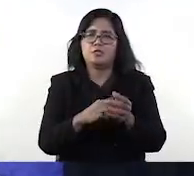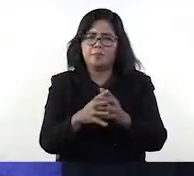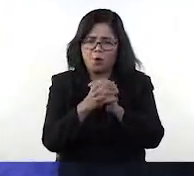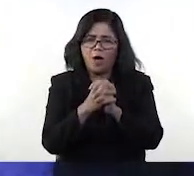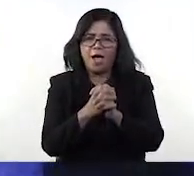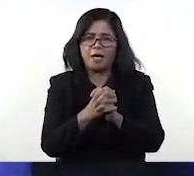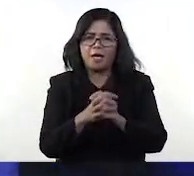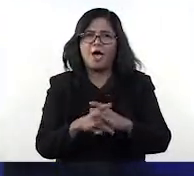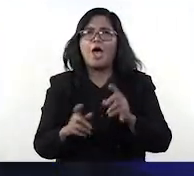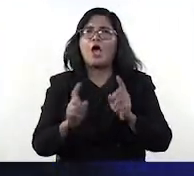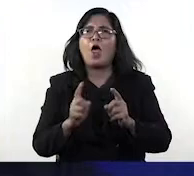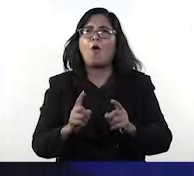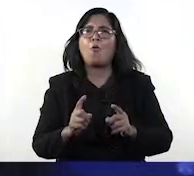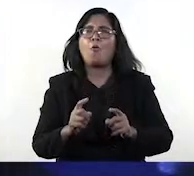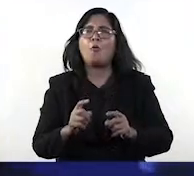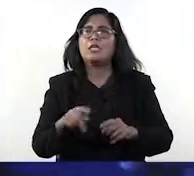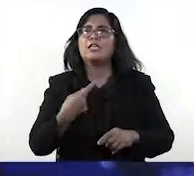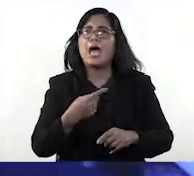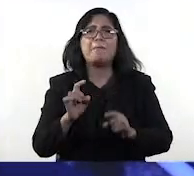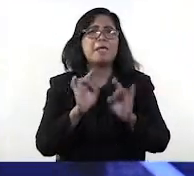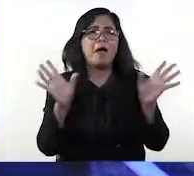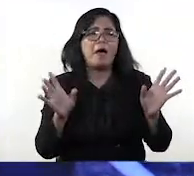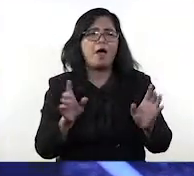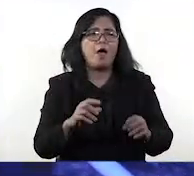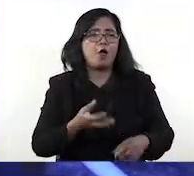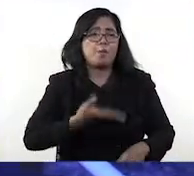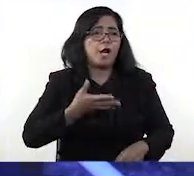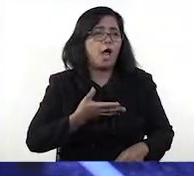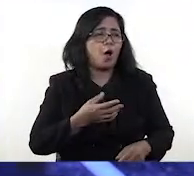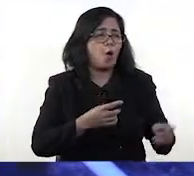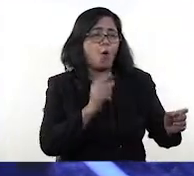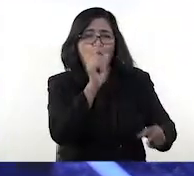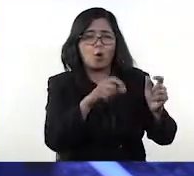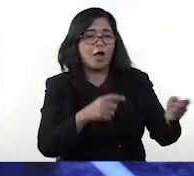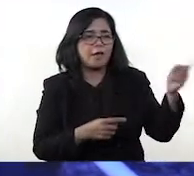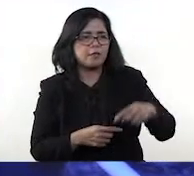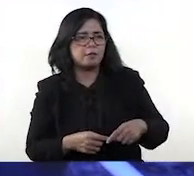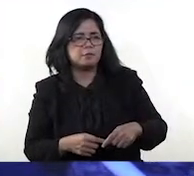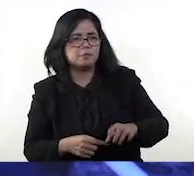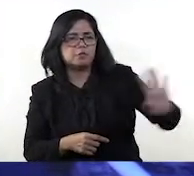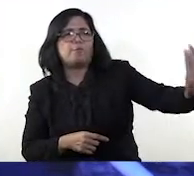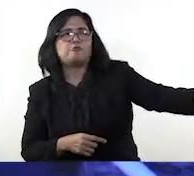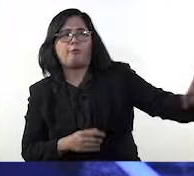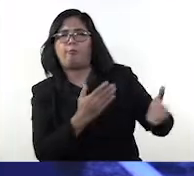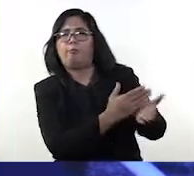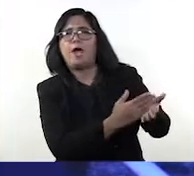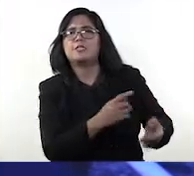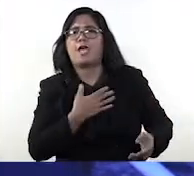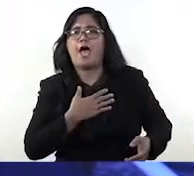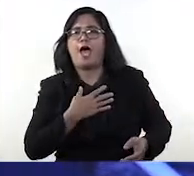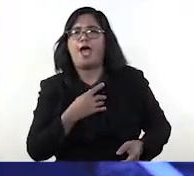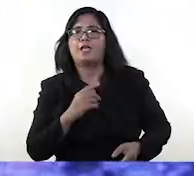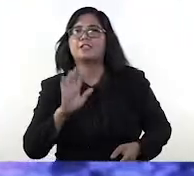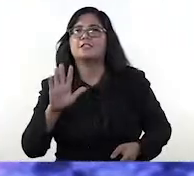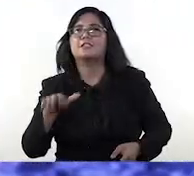saying Hahaha jadi artinya Yesus tidak mengerjakan itu auto pengen